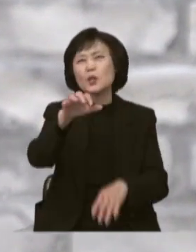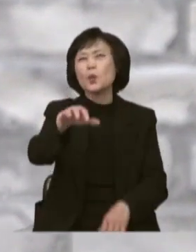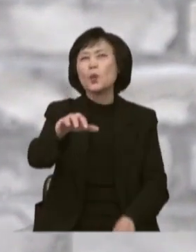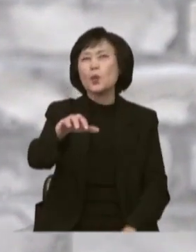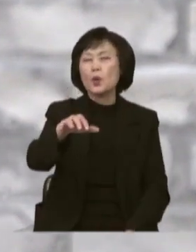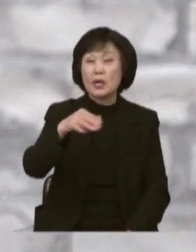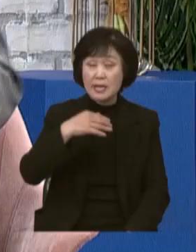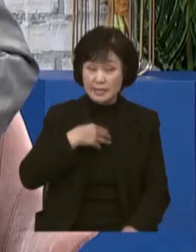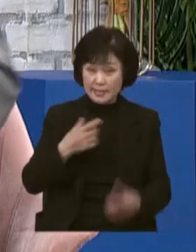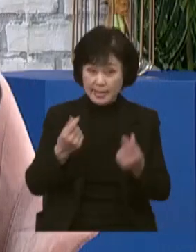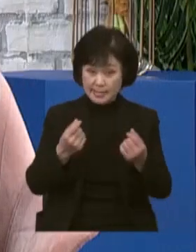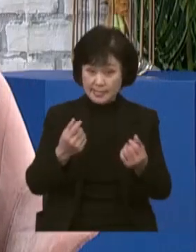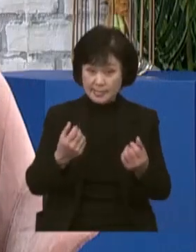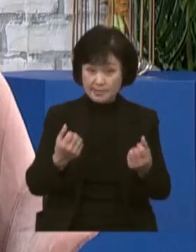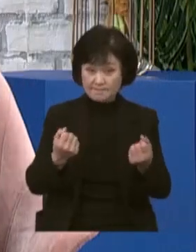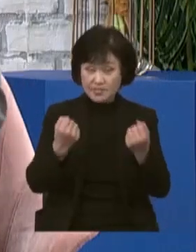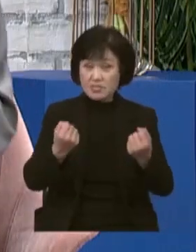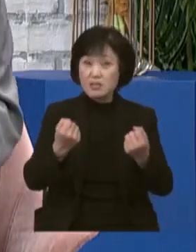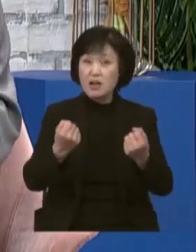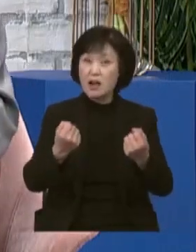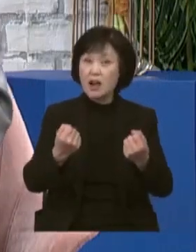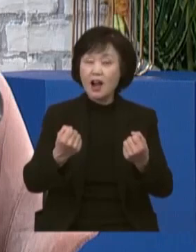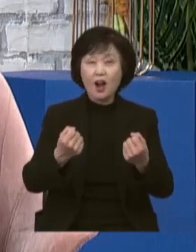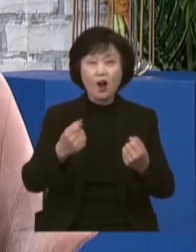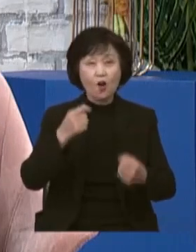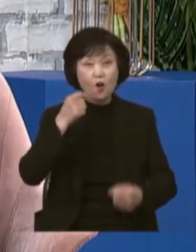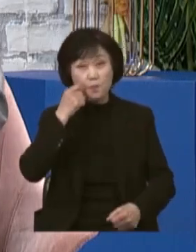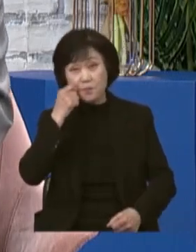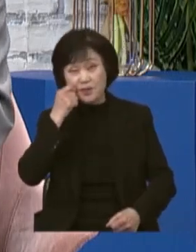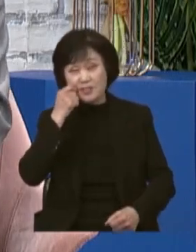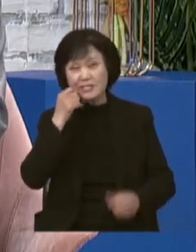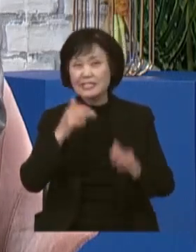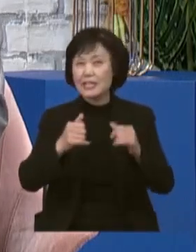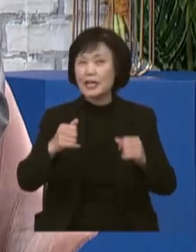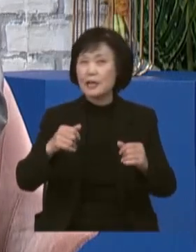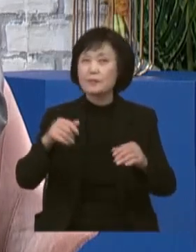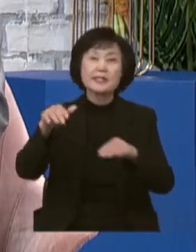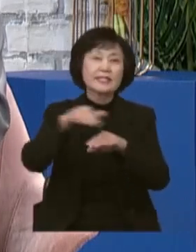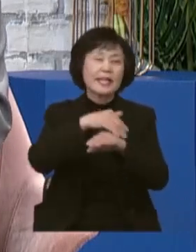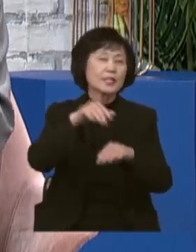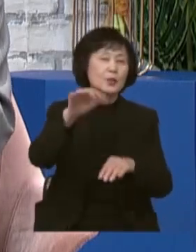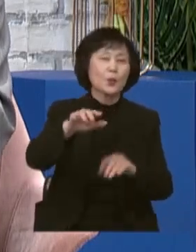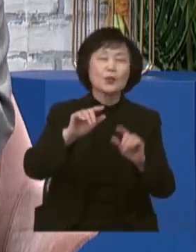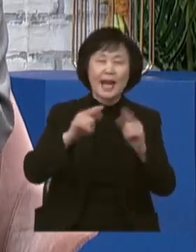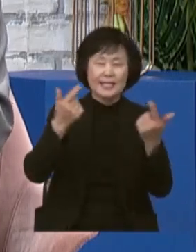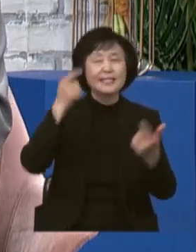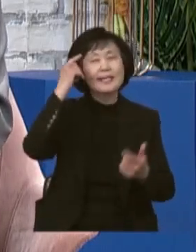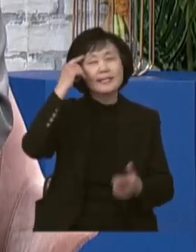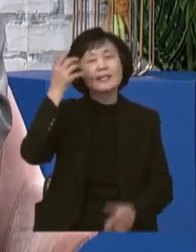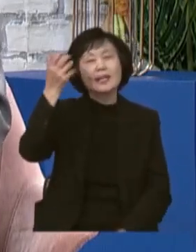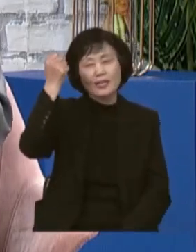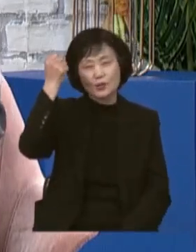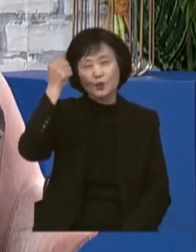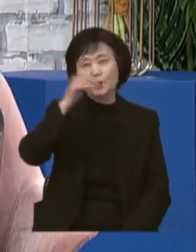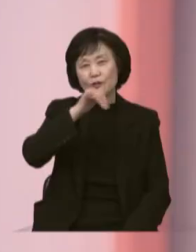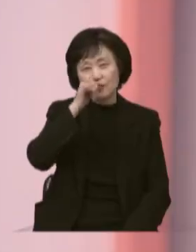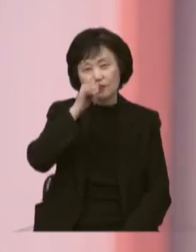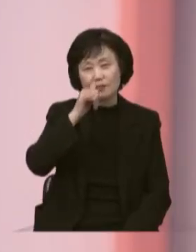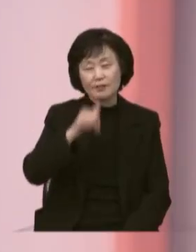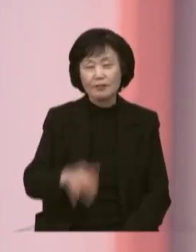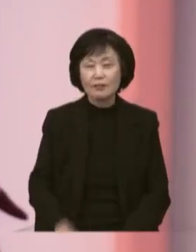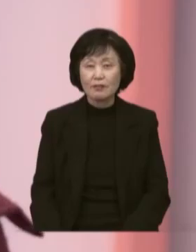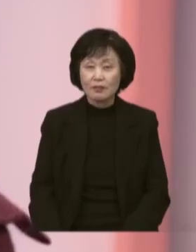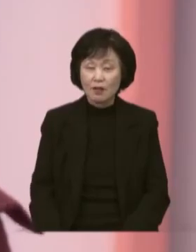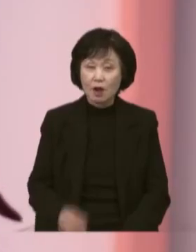좋은데 안 하면 뭐 좀 이게 가자 이런 얘기 안 해줬어. 내가 보니까 누가 권한다고 들을 사람도 아니요.